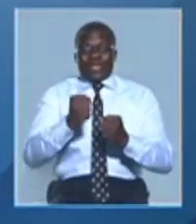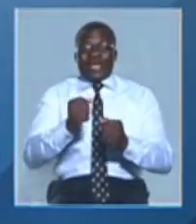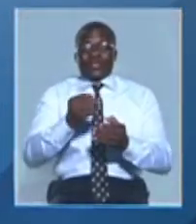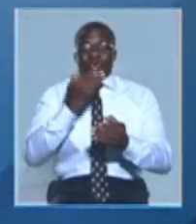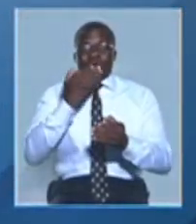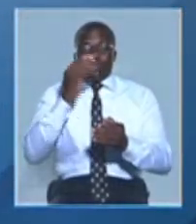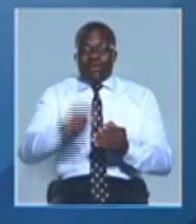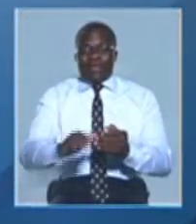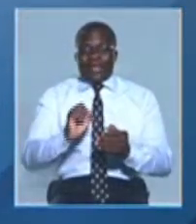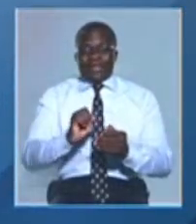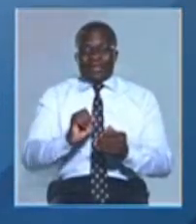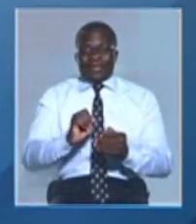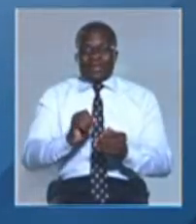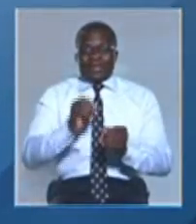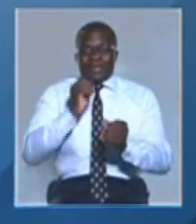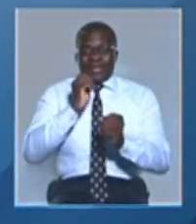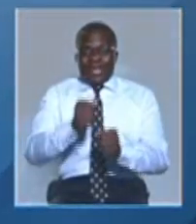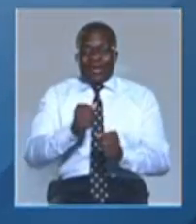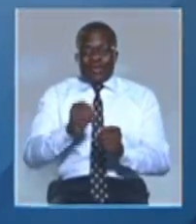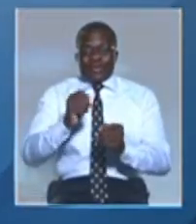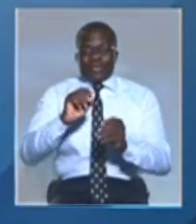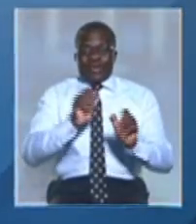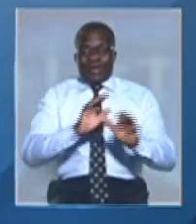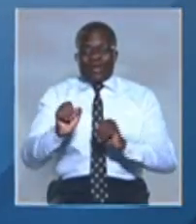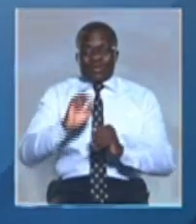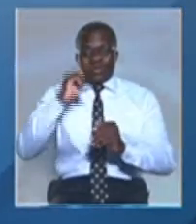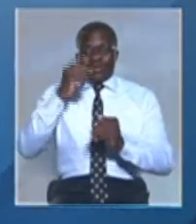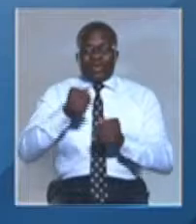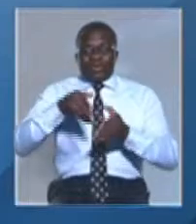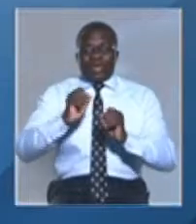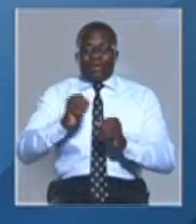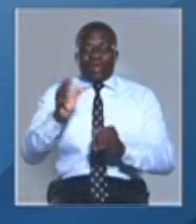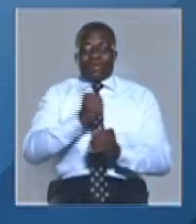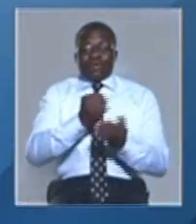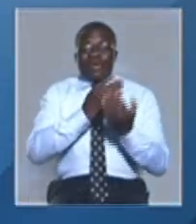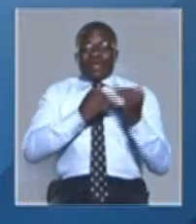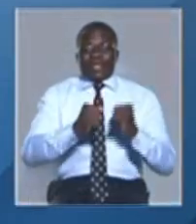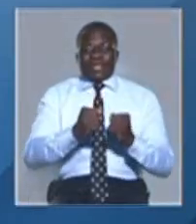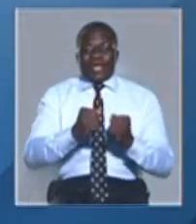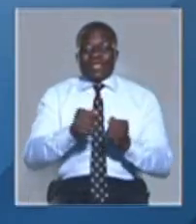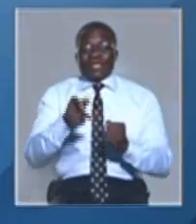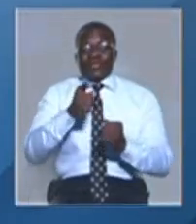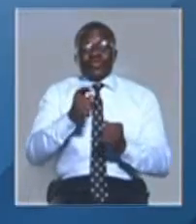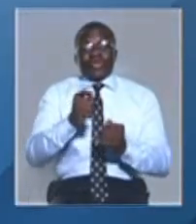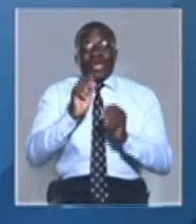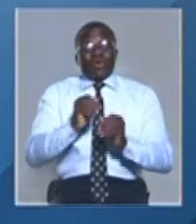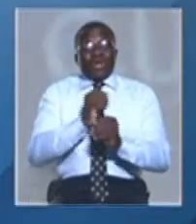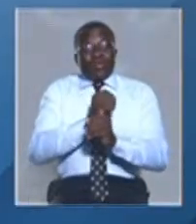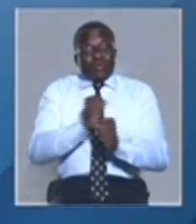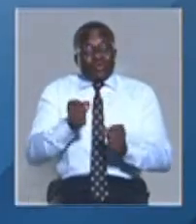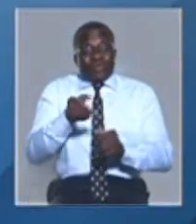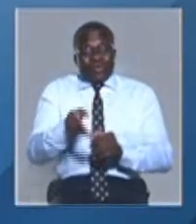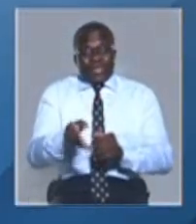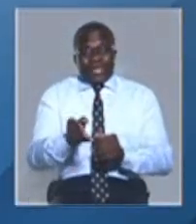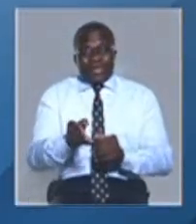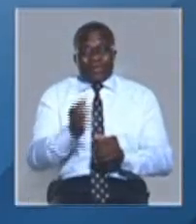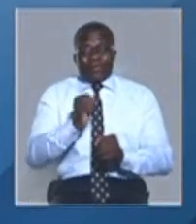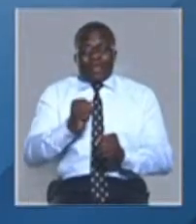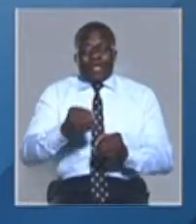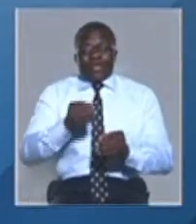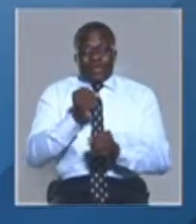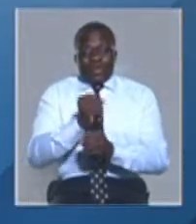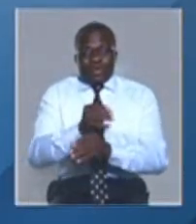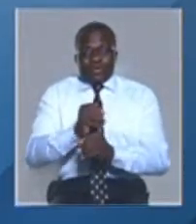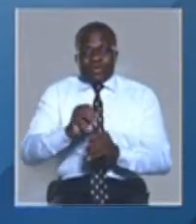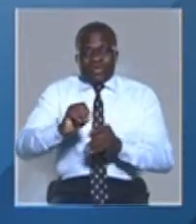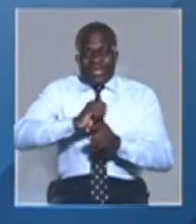tragique, la prompte réaction du gouvernement a permis de prendre en charge les rescapés de l'accident et de leur prodiguer